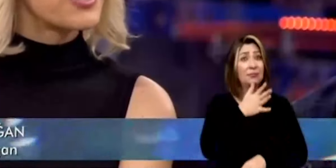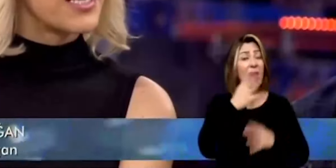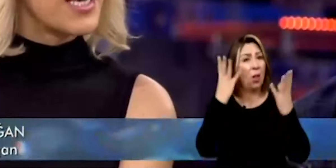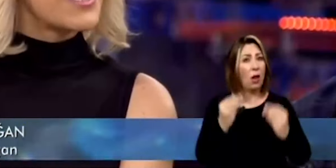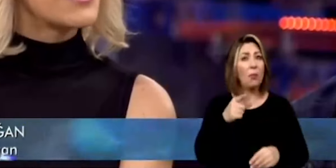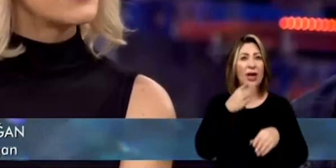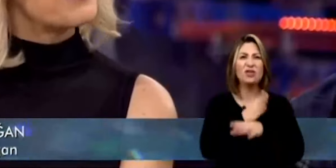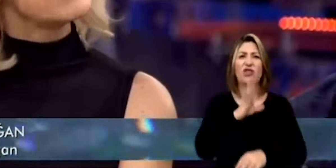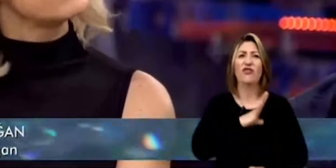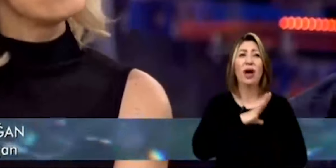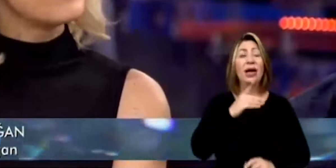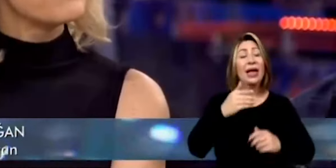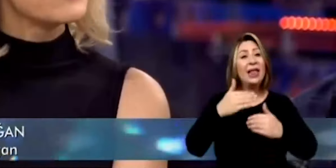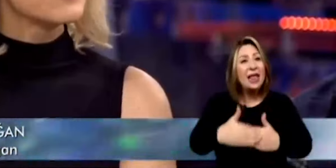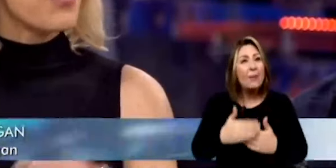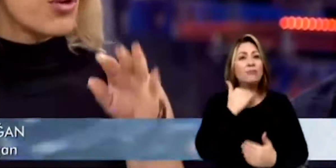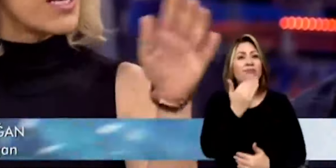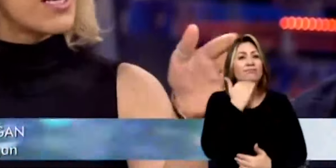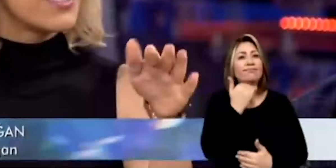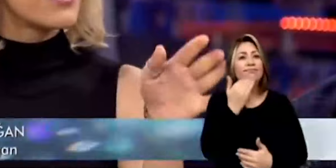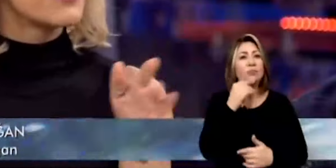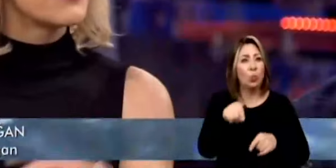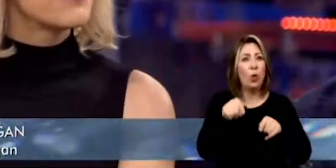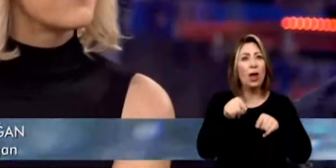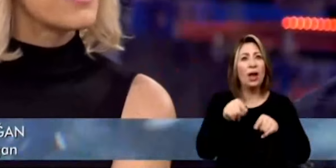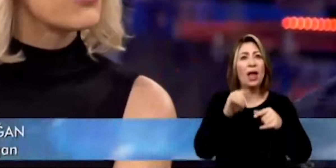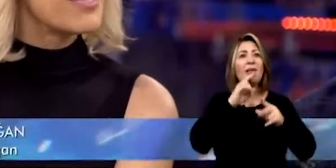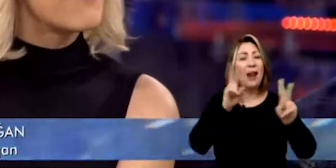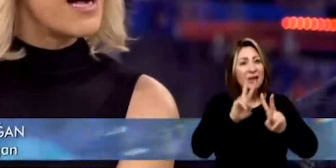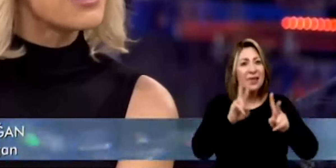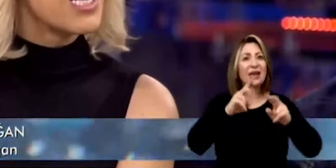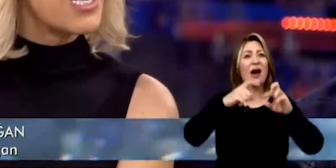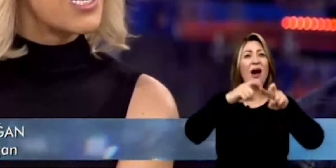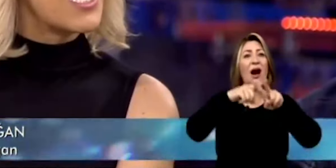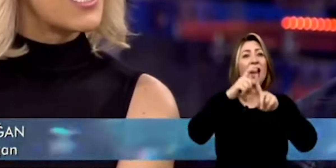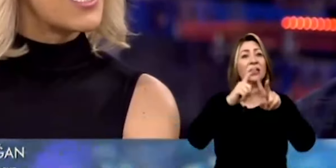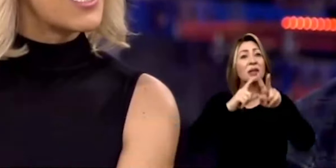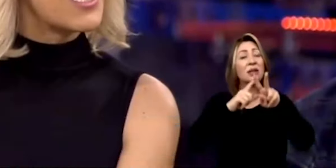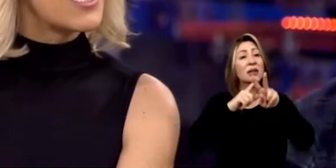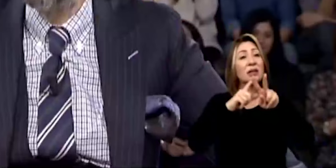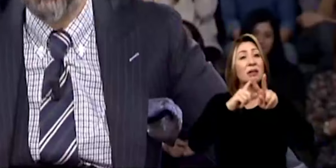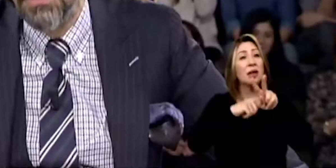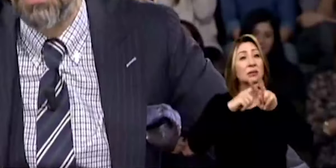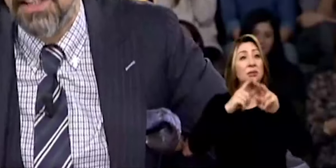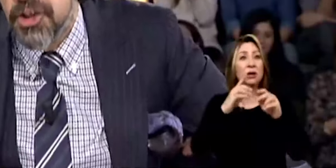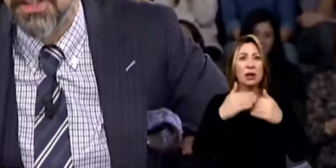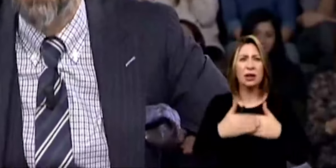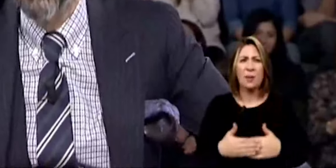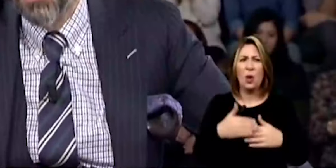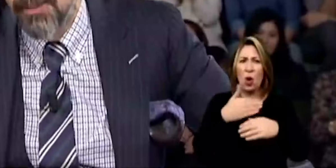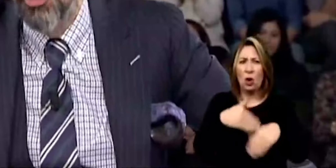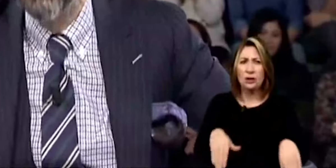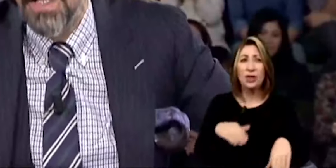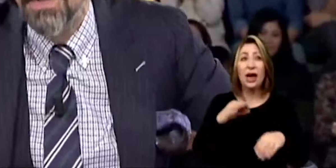bir gerçek. Yani gebeliğin önlenmesinde böyle faktörler var. Ama siz şimdi gebelik önleyici deyince insanlar da yanlış